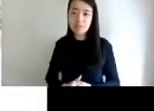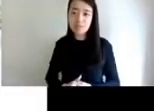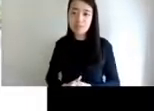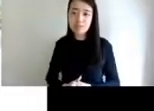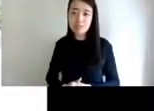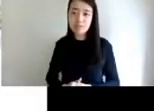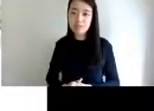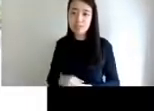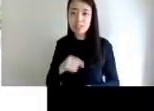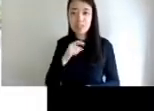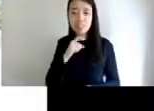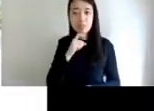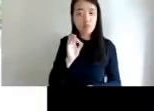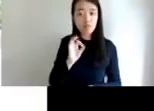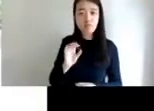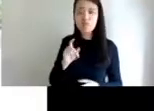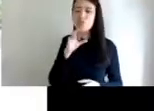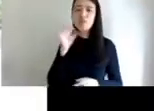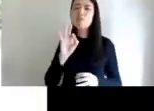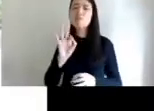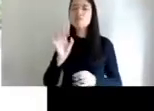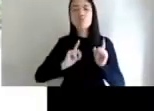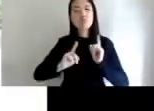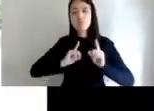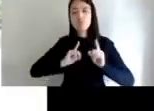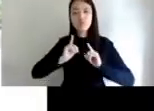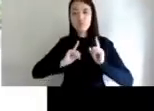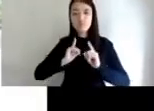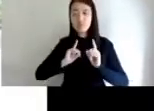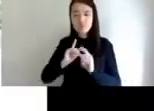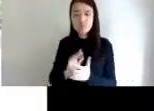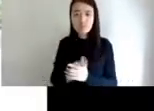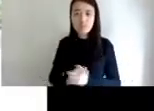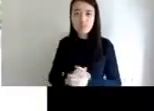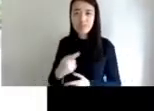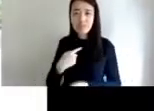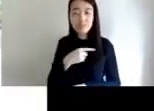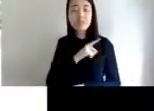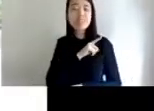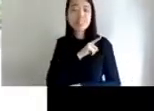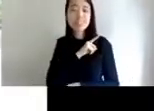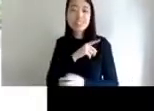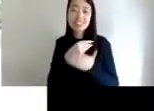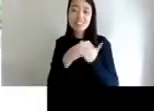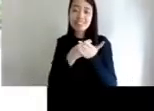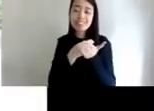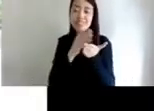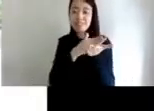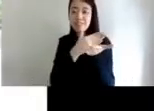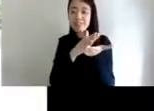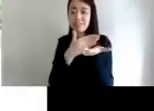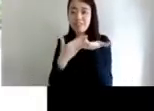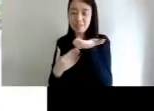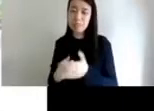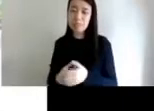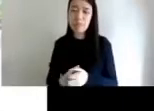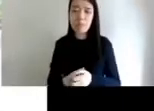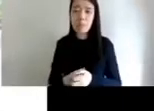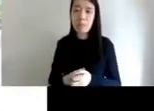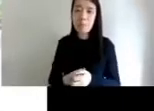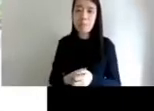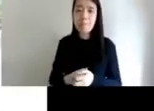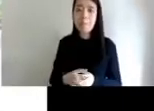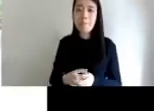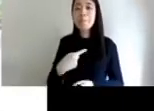有冇咧？冇都唔緊要嘅，咁我又分享我嗰幅畫啦，講兩句。係啦，咁我呢一幅畫